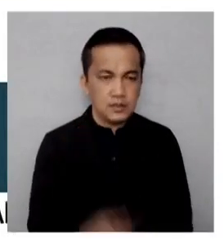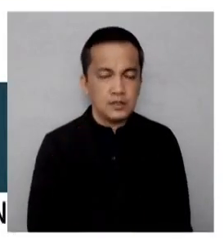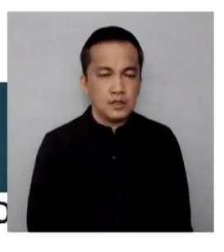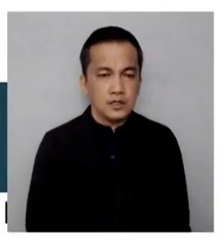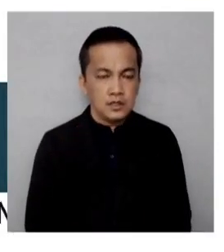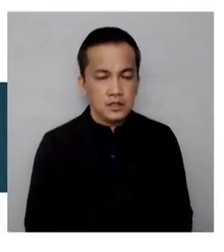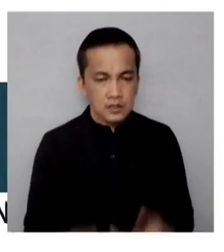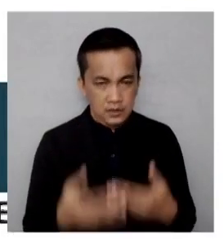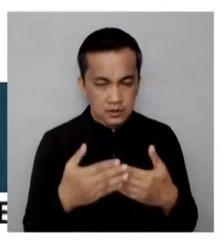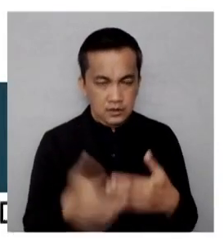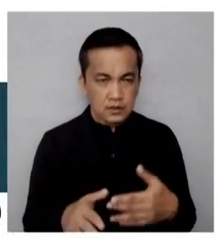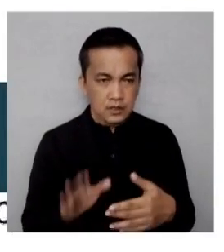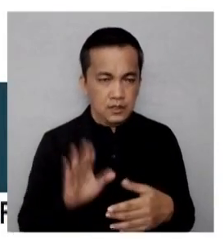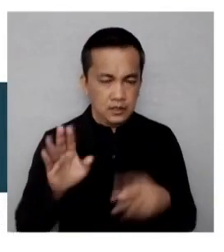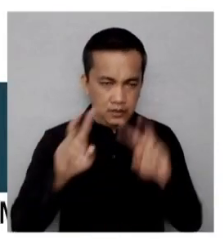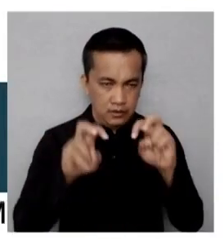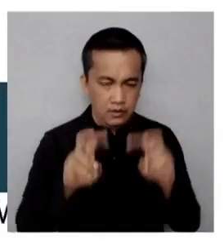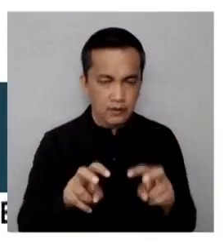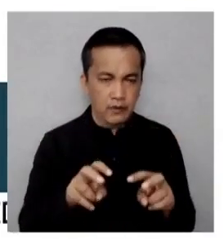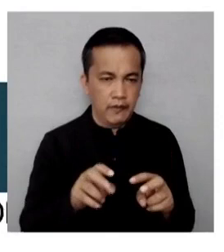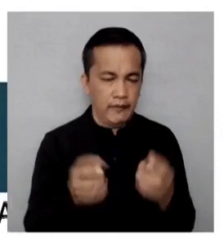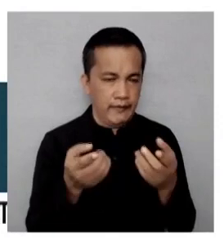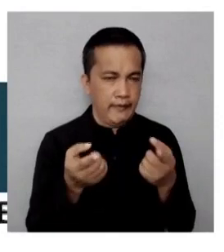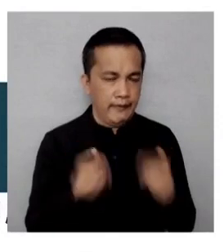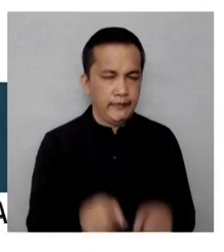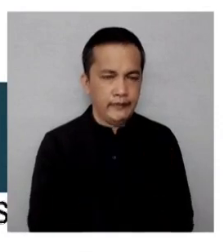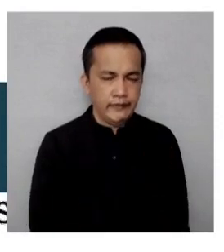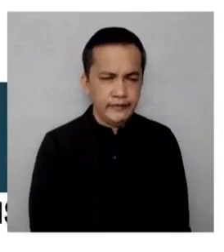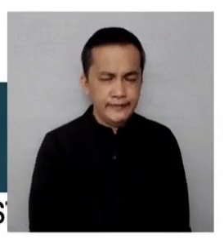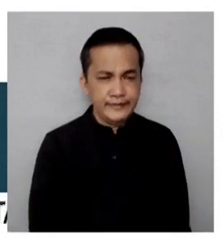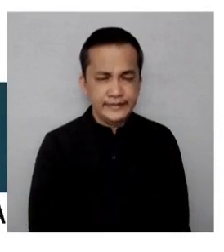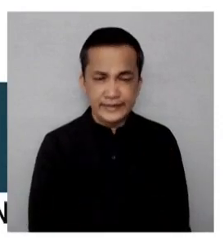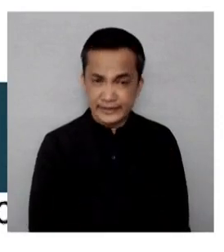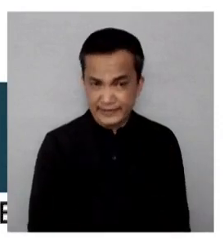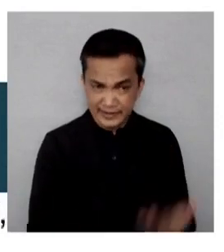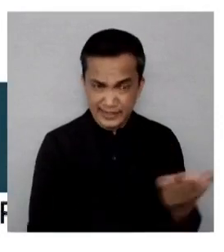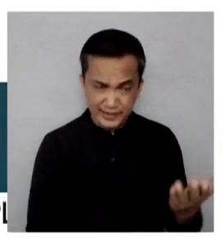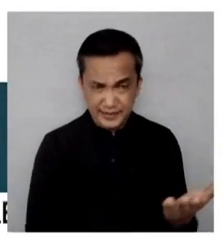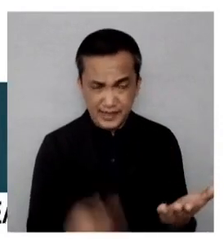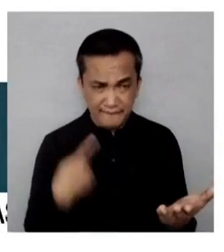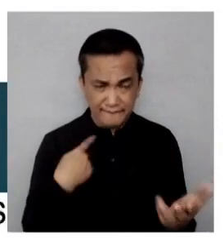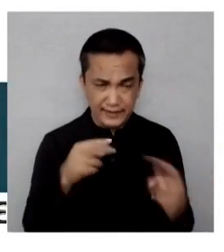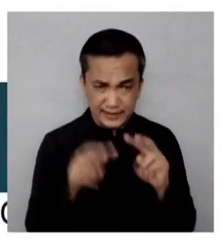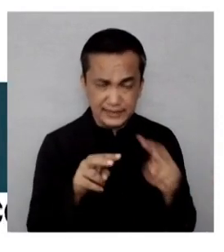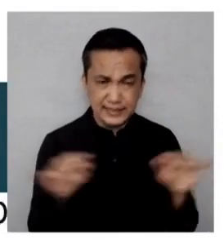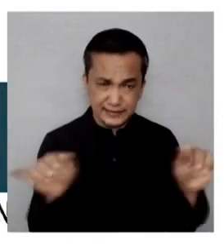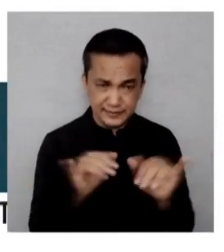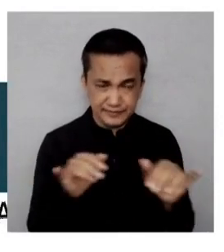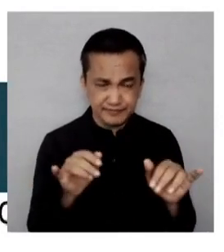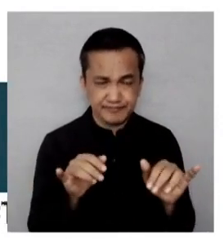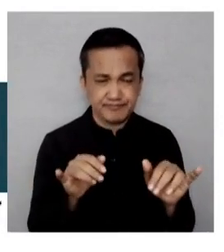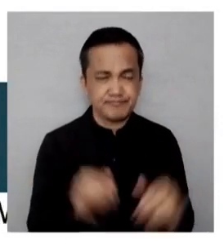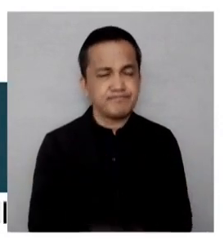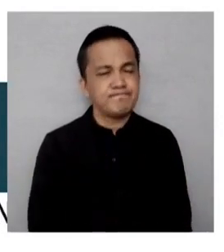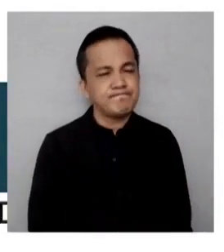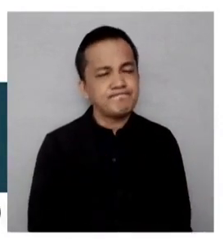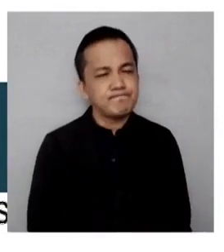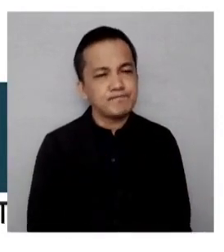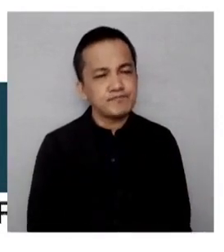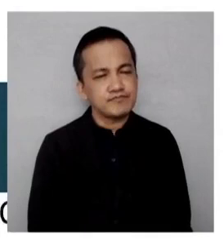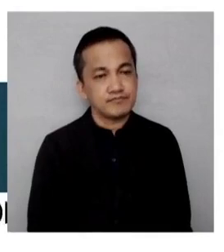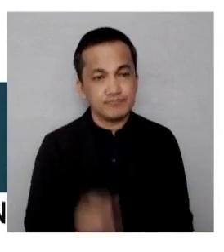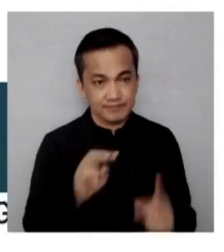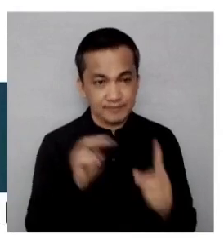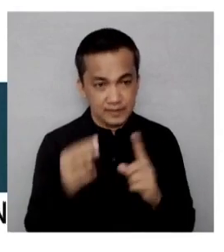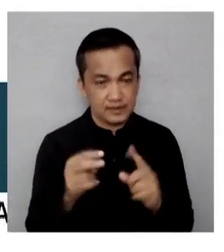pong imbisigahan ito pong nangyari. Kayo ho ba may nakikitang ganun ding aspeto na dapat